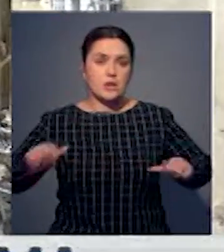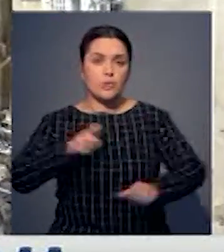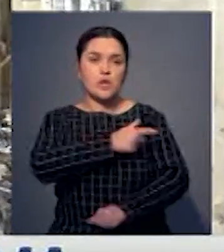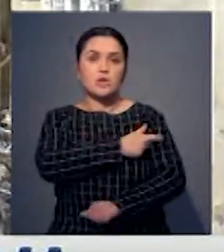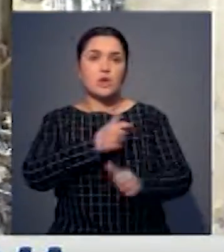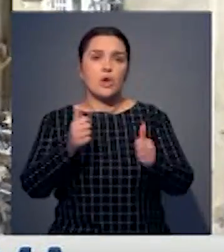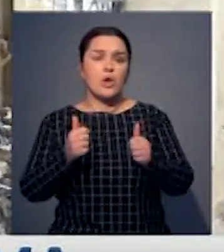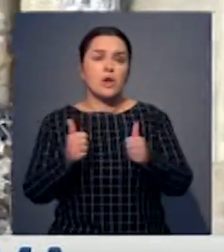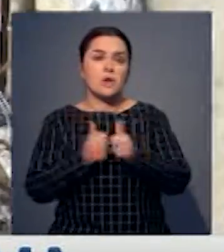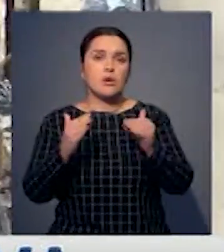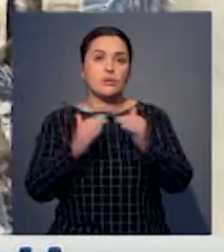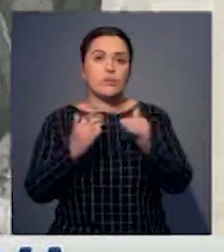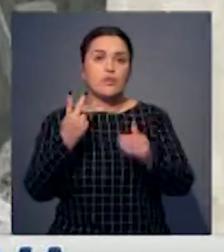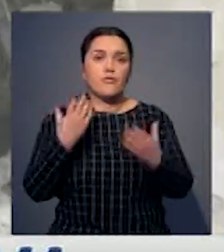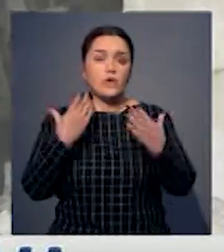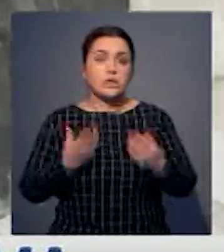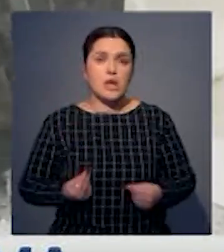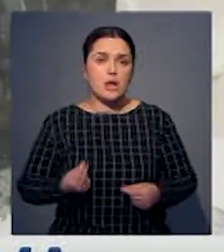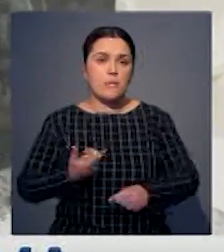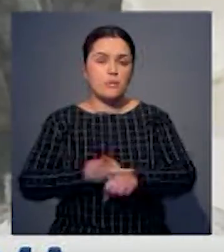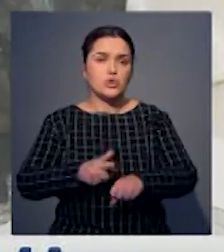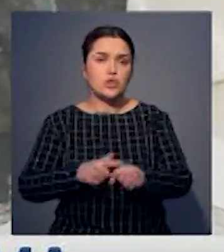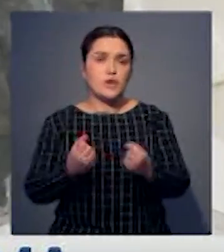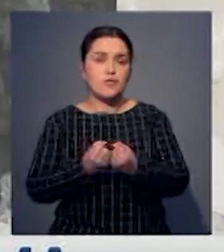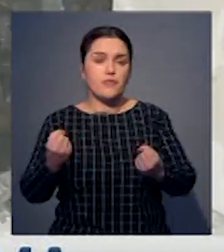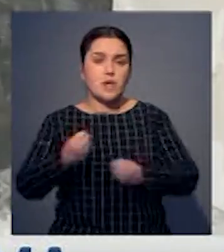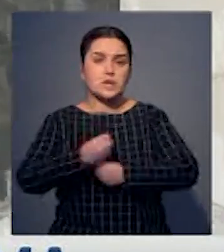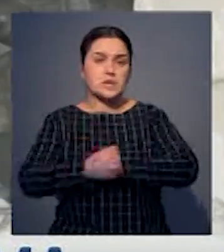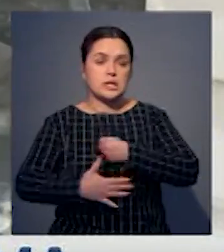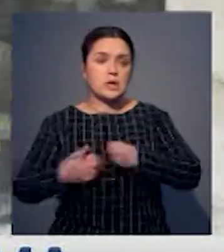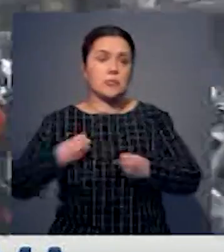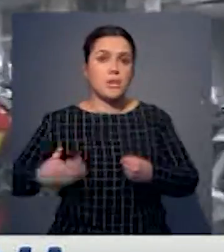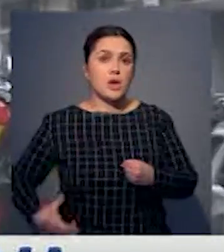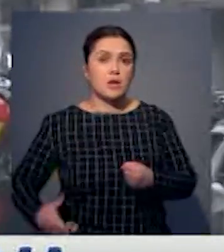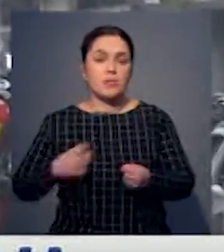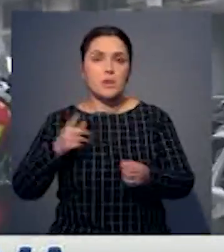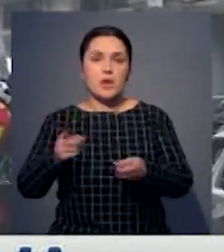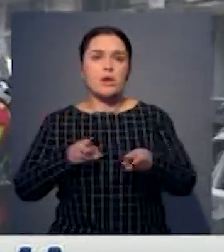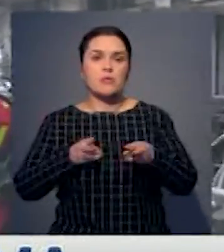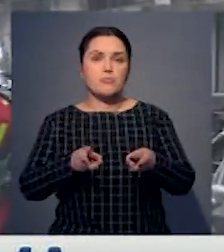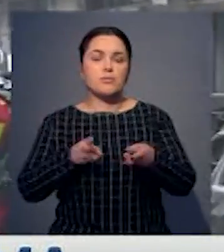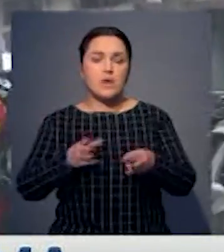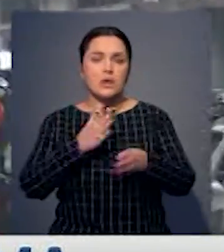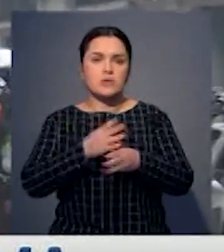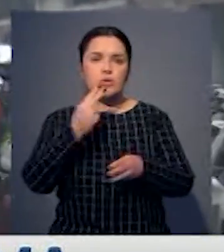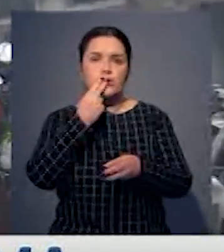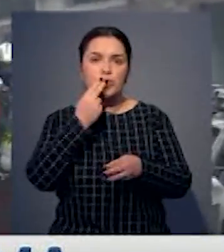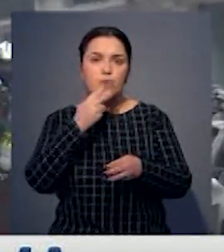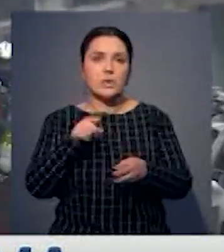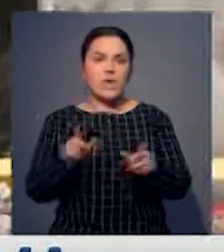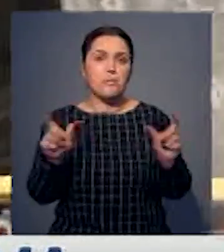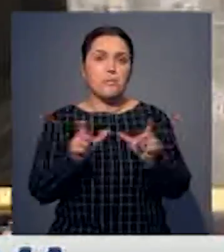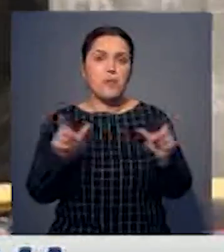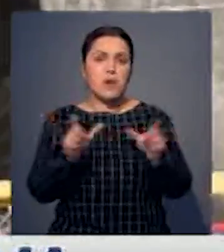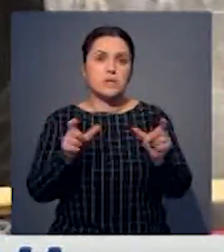дежурить у дома не менее двух дней. Напомню, мощный взрыв в центре Парижа прогремел в пекарне, расположенной на первом этаже четырехэтажного